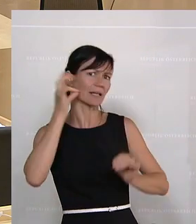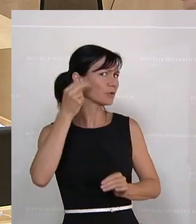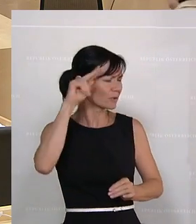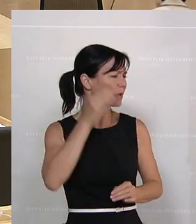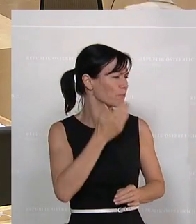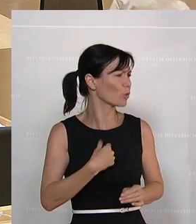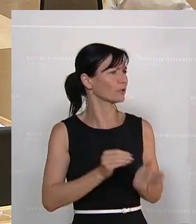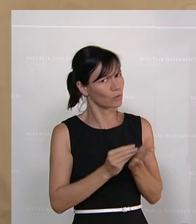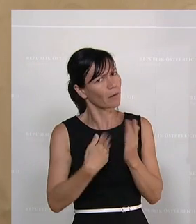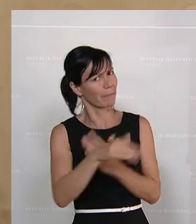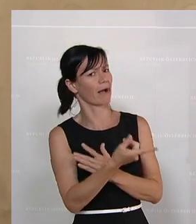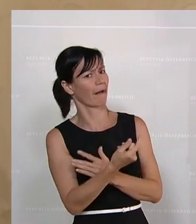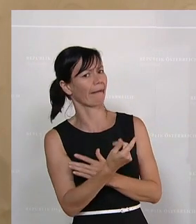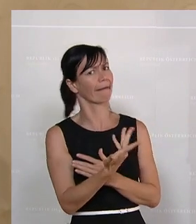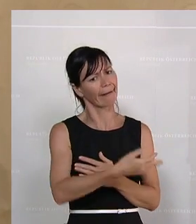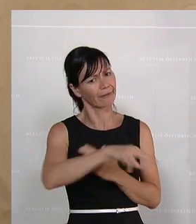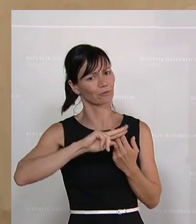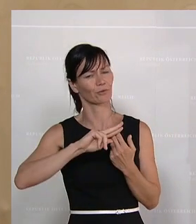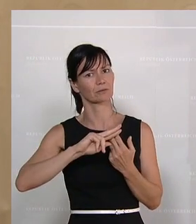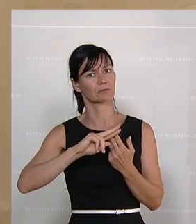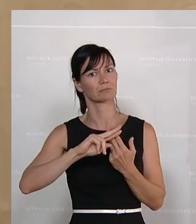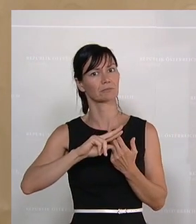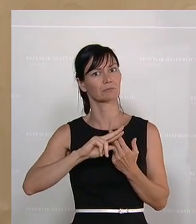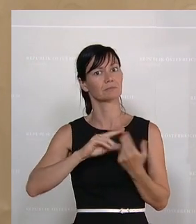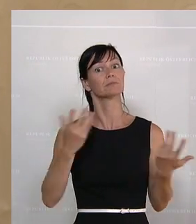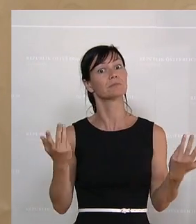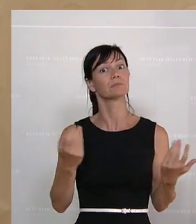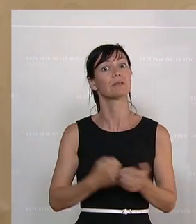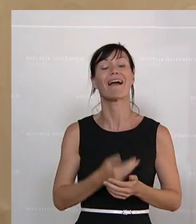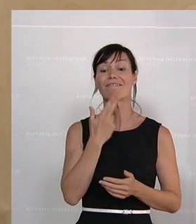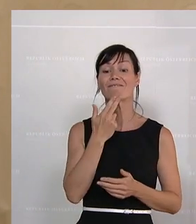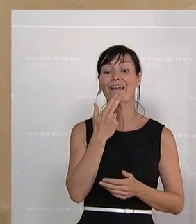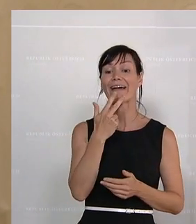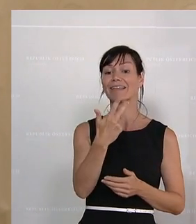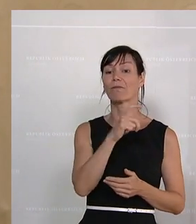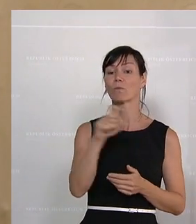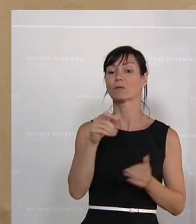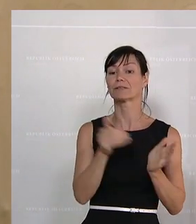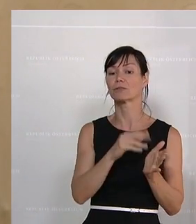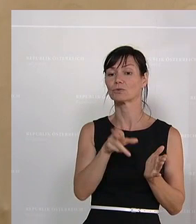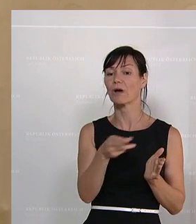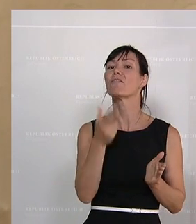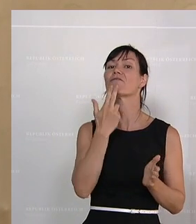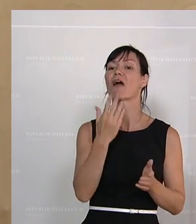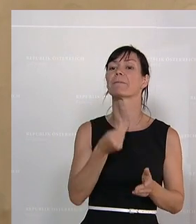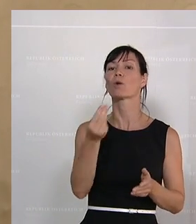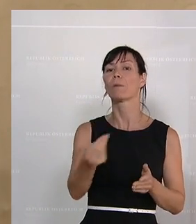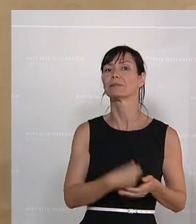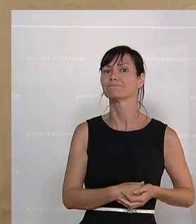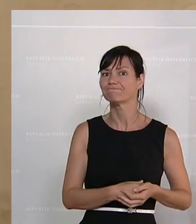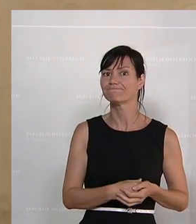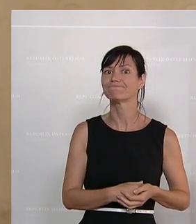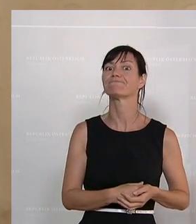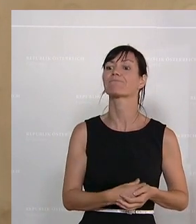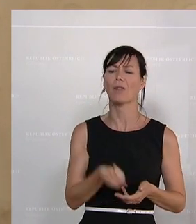antworten haben war man nämlich dafür her gehen und schauen wer diese 300.000 euro bekommen hat dann